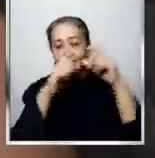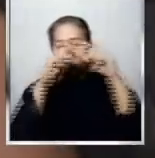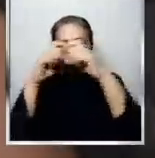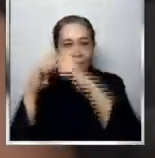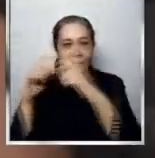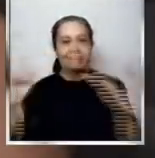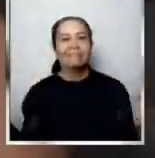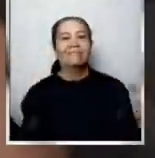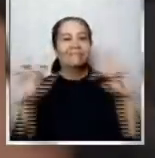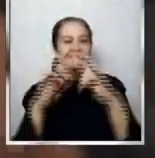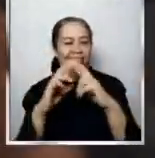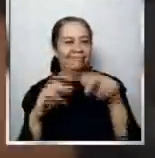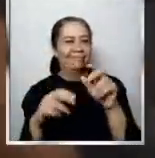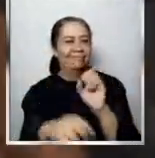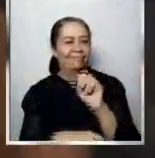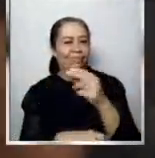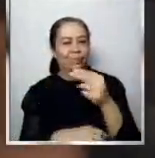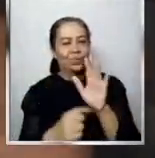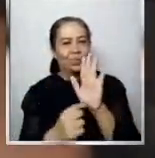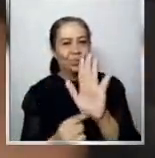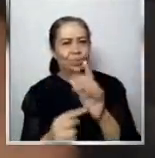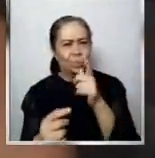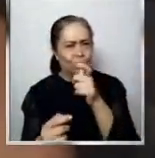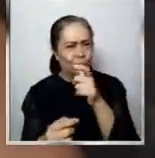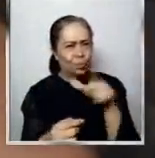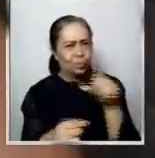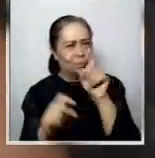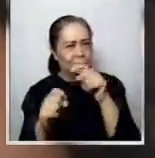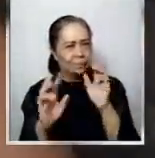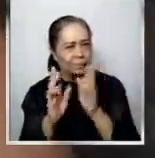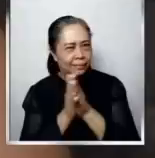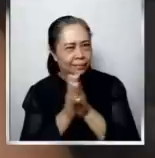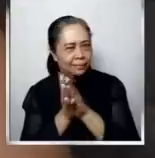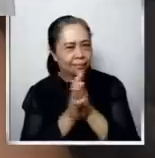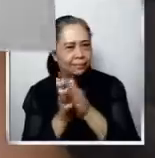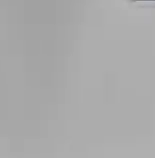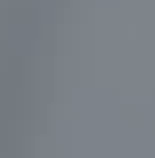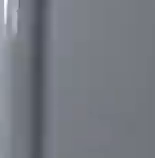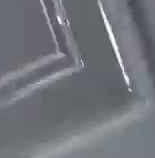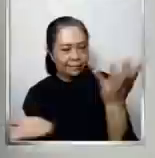naturang show kung sino ang mga dapat abangan, ichichika ni Katatibayan.